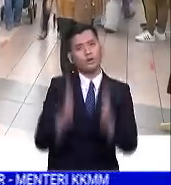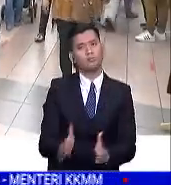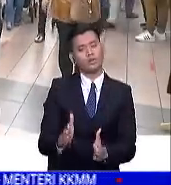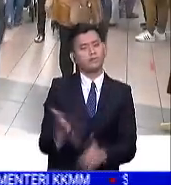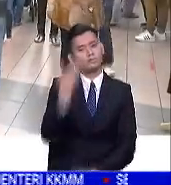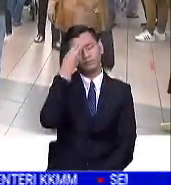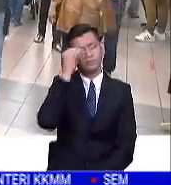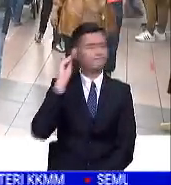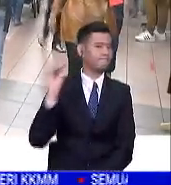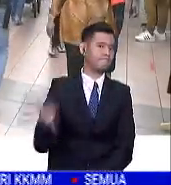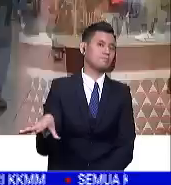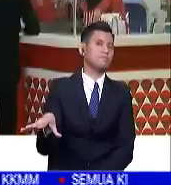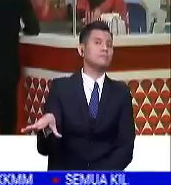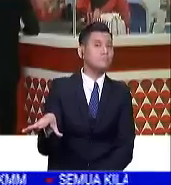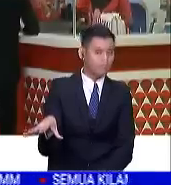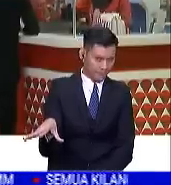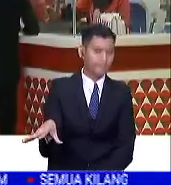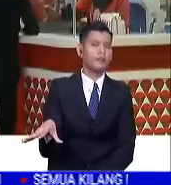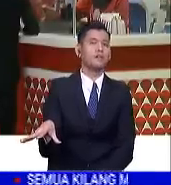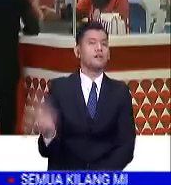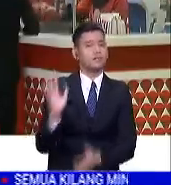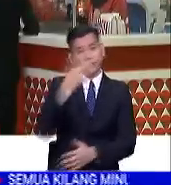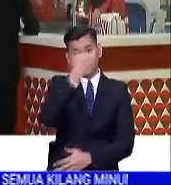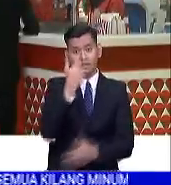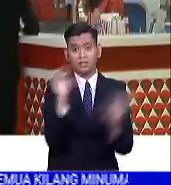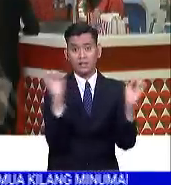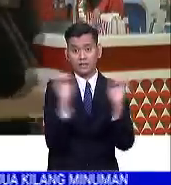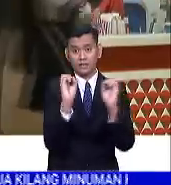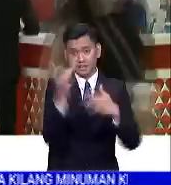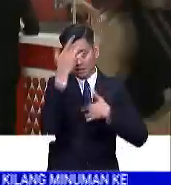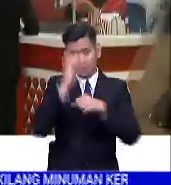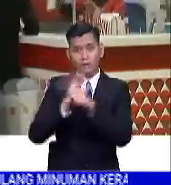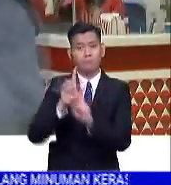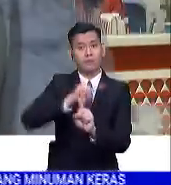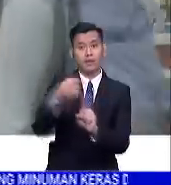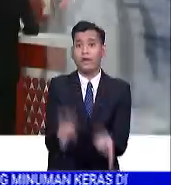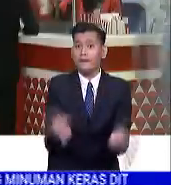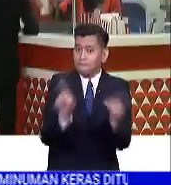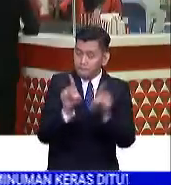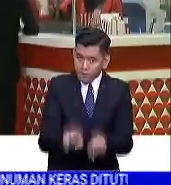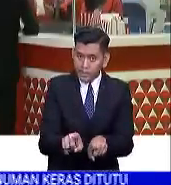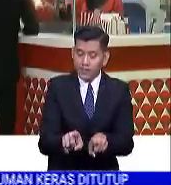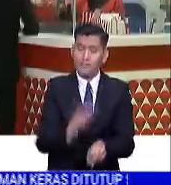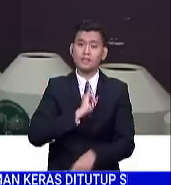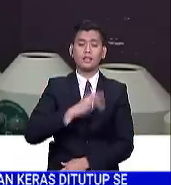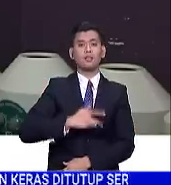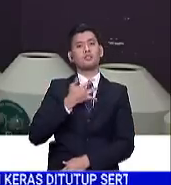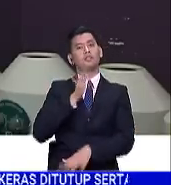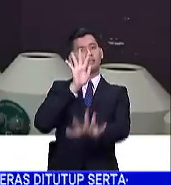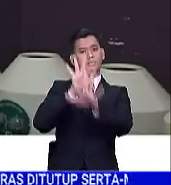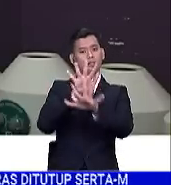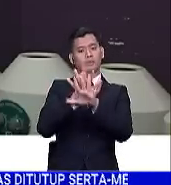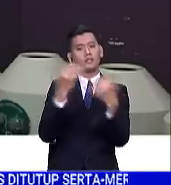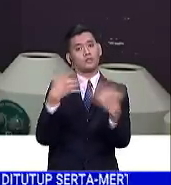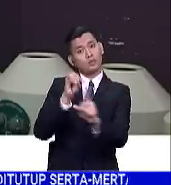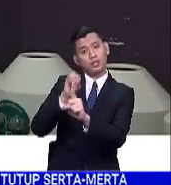senang sebab orang berdekatan tidak kena COVID-19. So bila peristiwa ni berlaku, saya rasa ramai dah